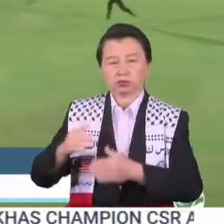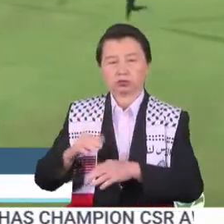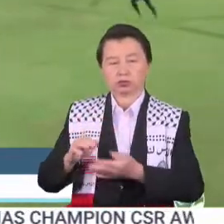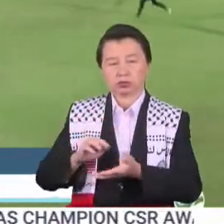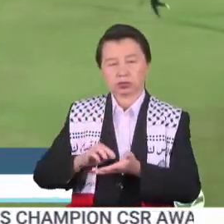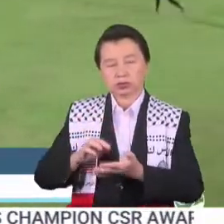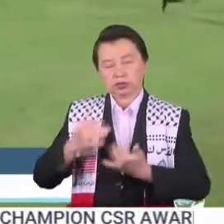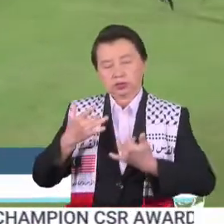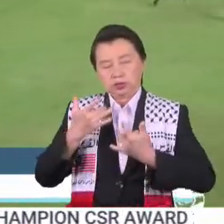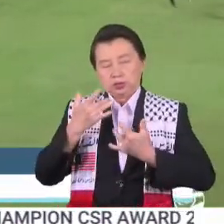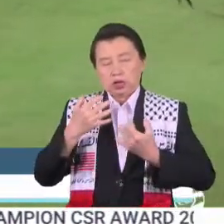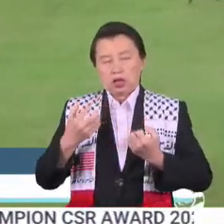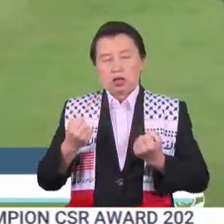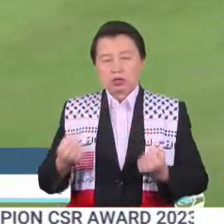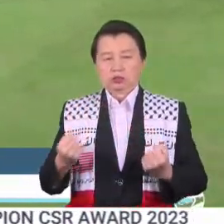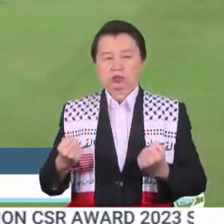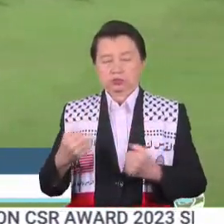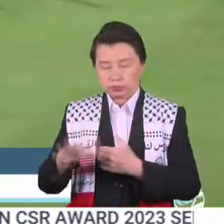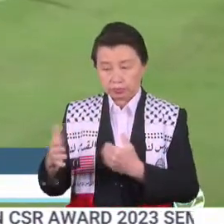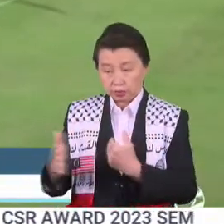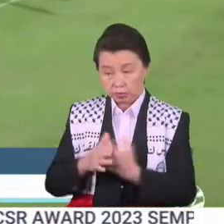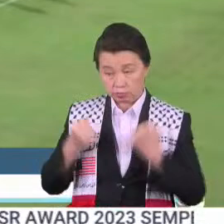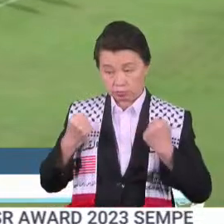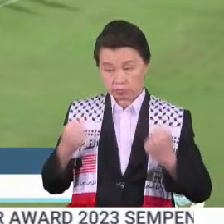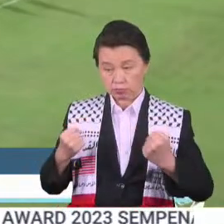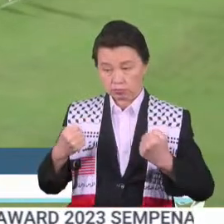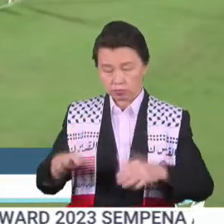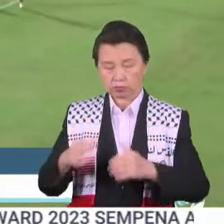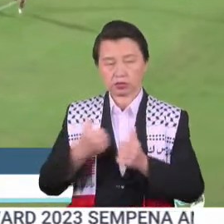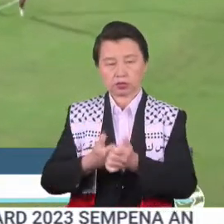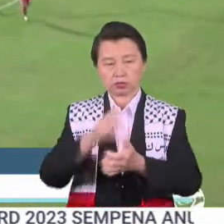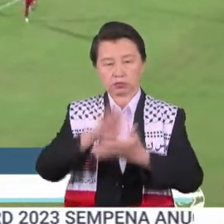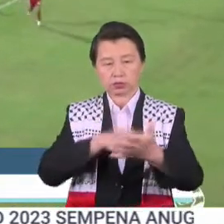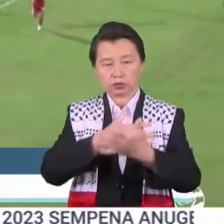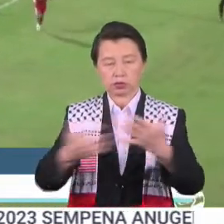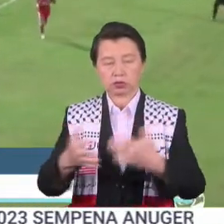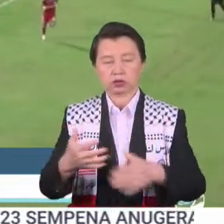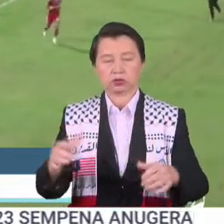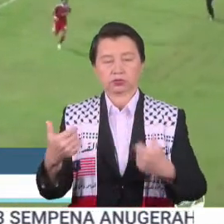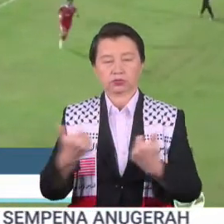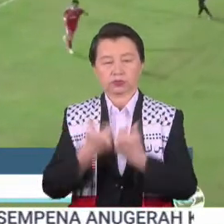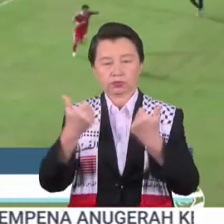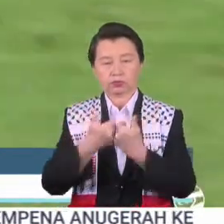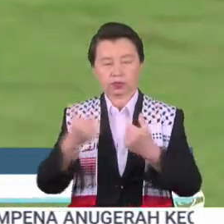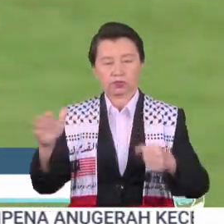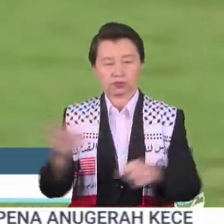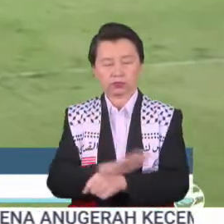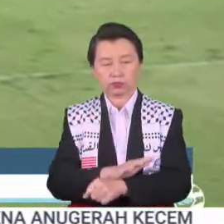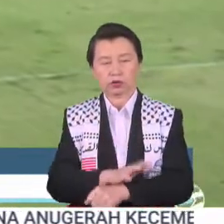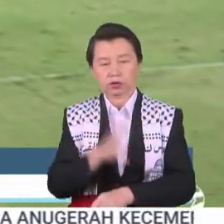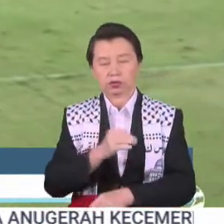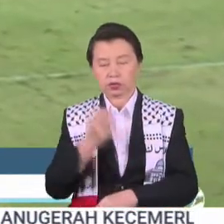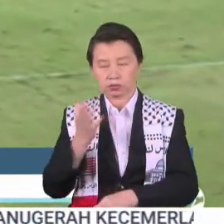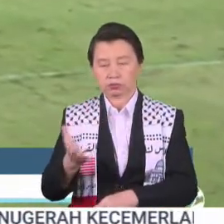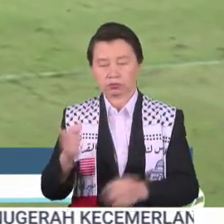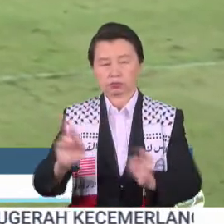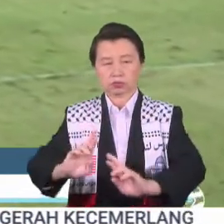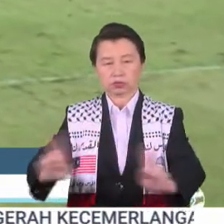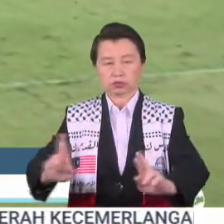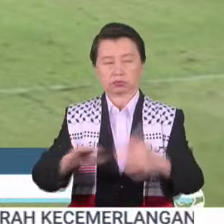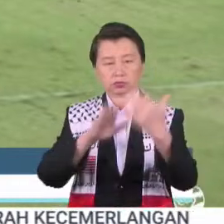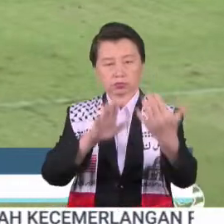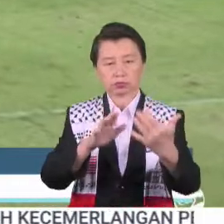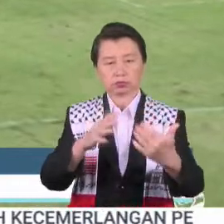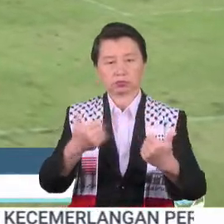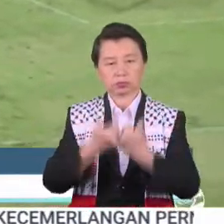pemulihan, selain mengembalikan kecergasan selepas melalui jadual perlawanan yang padat. Selain itu, ia juga sebagai persediaan